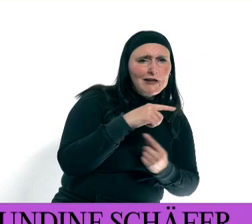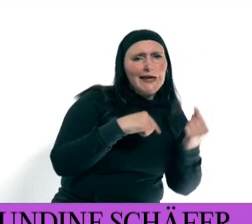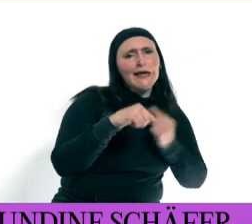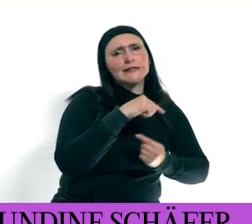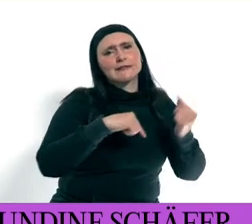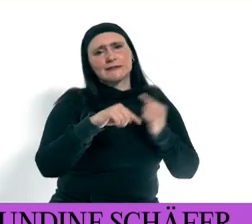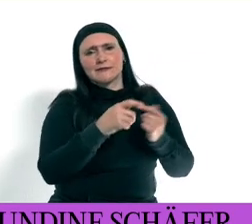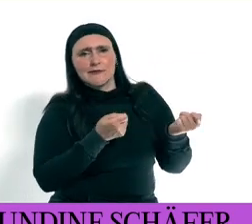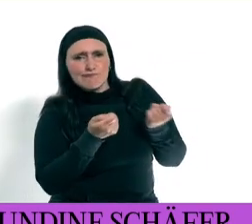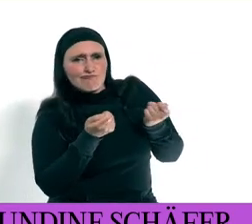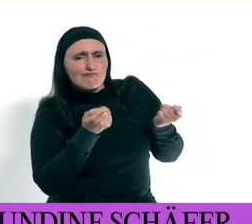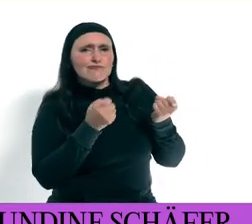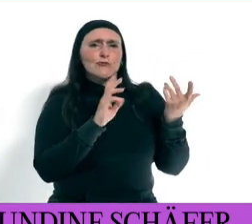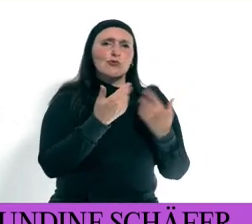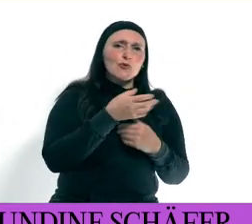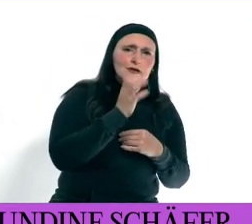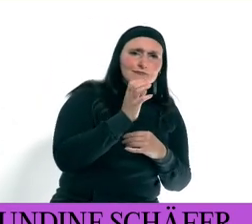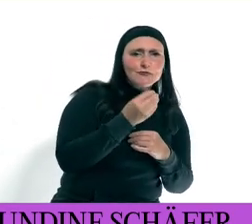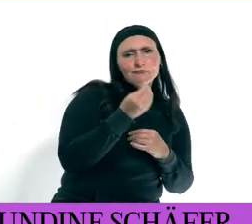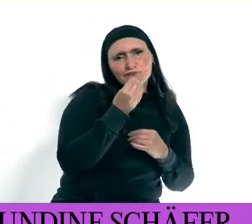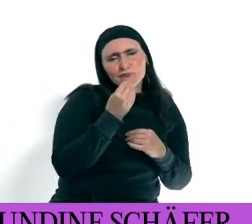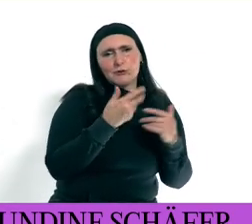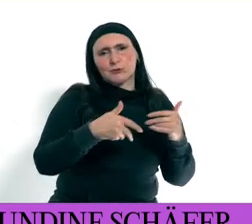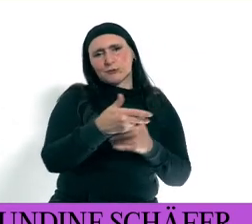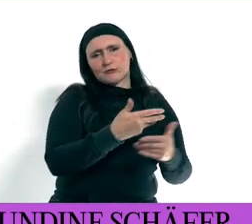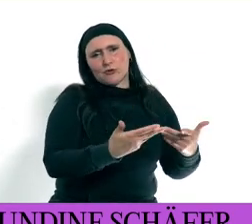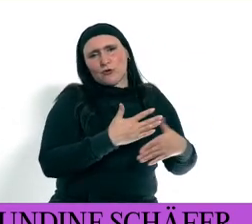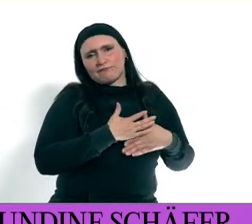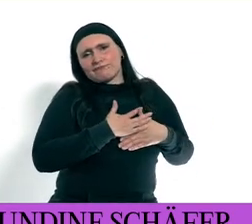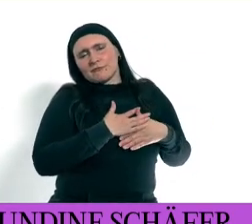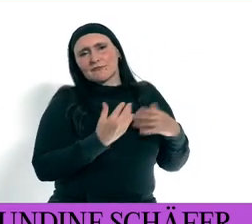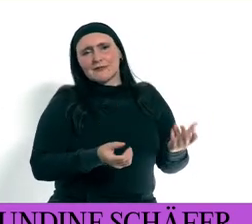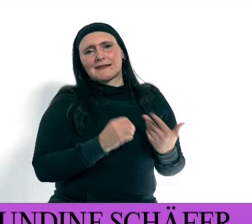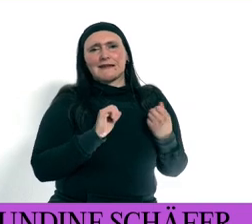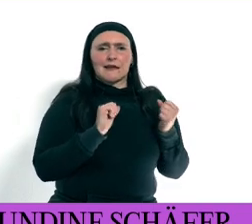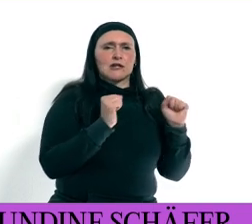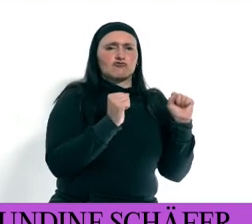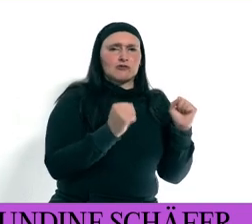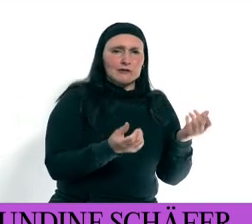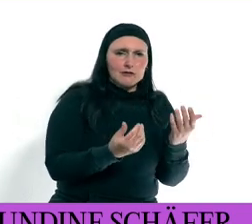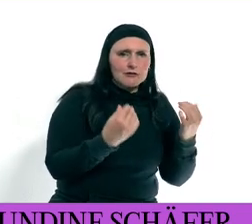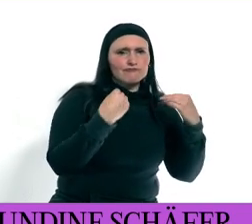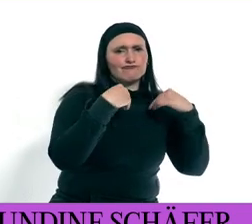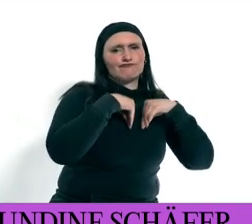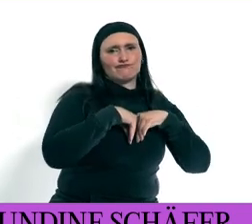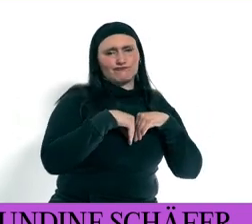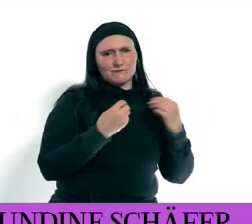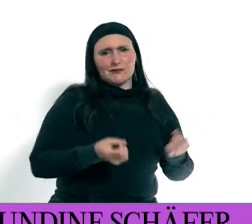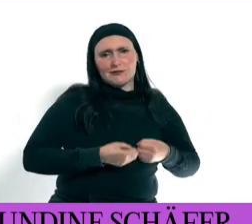Und heute haben wir diesen tatsächlich offenen Raum. Jeder, jede kann kommen.